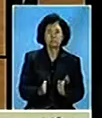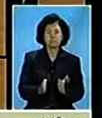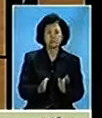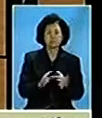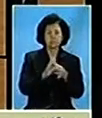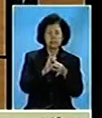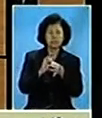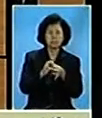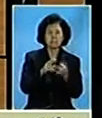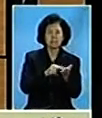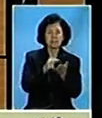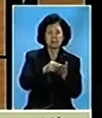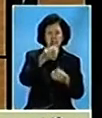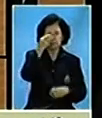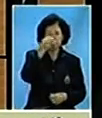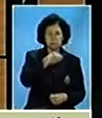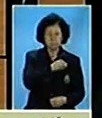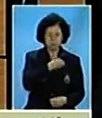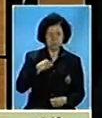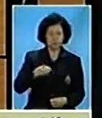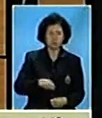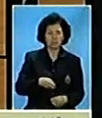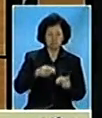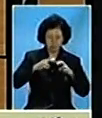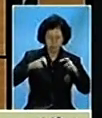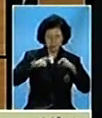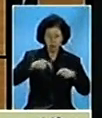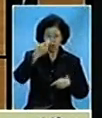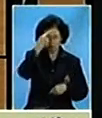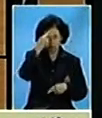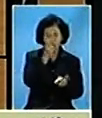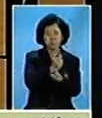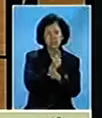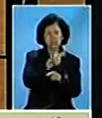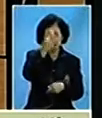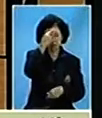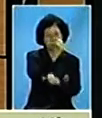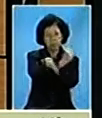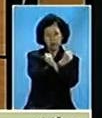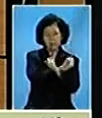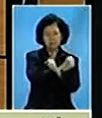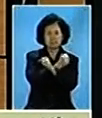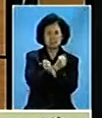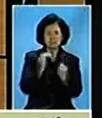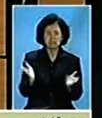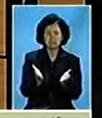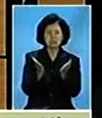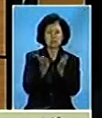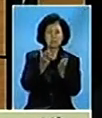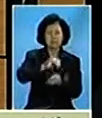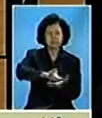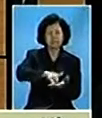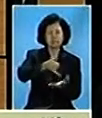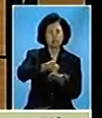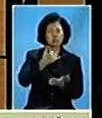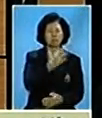ำการตรวจโรคการวินิจฉัยโรคการบำบัดโรคการรักษาโรคการป้องกันโรคการส่งเสริมและการฟื้นฟูสุข